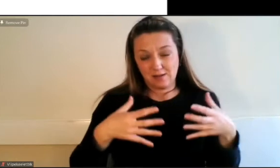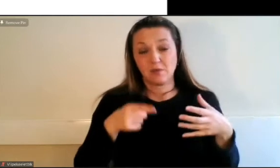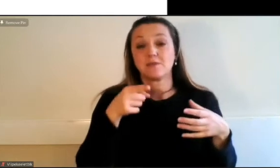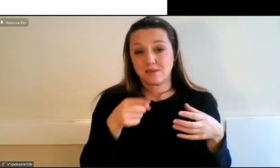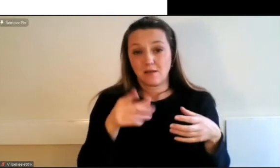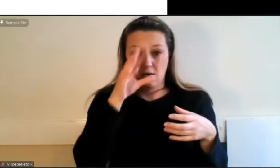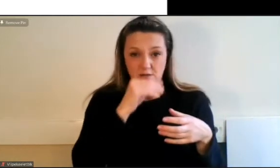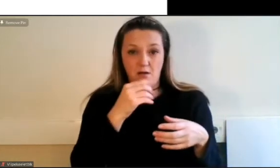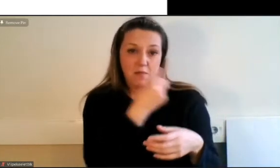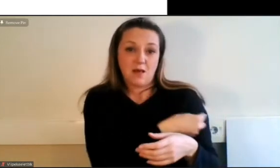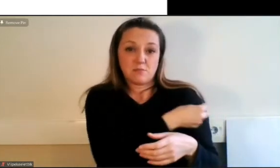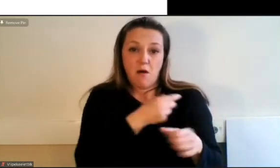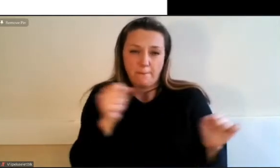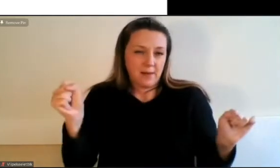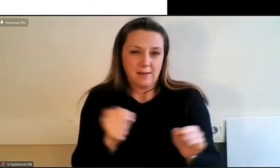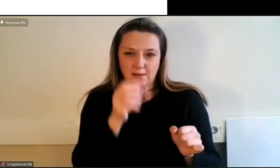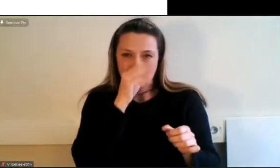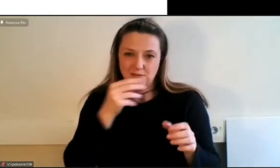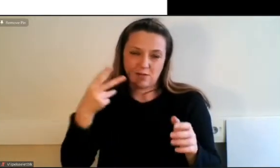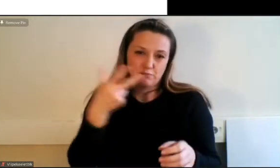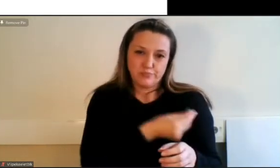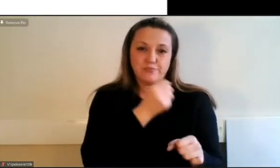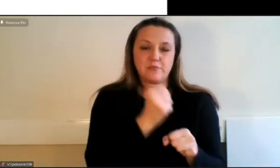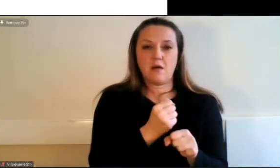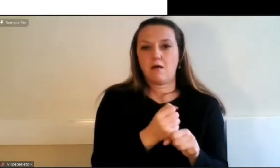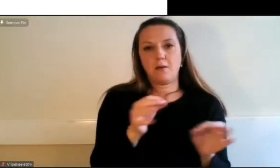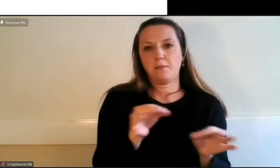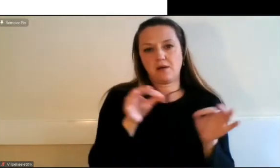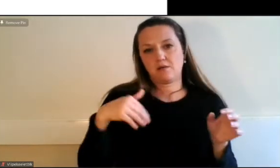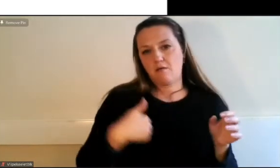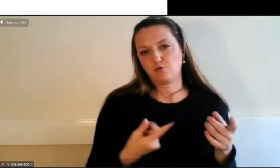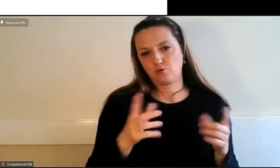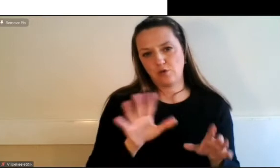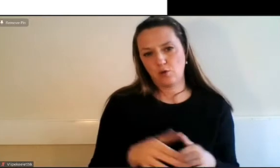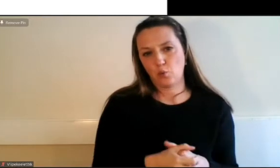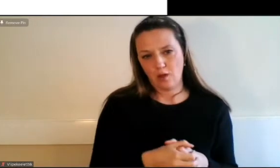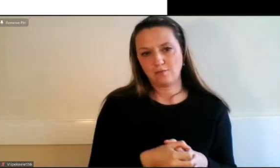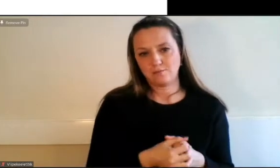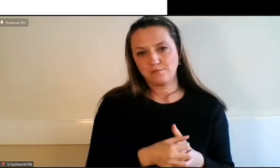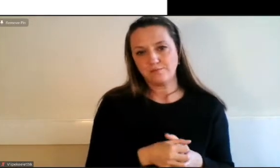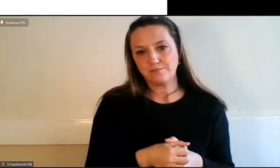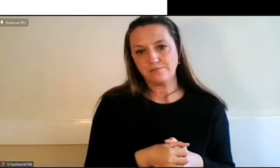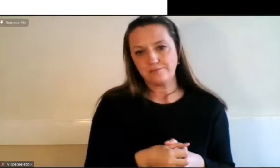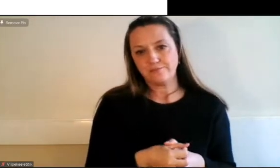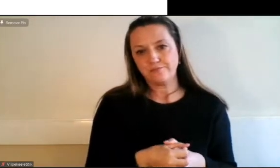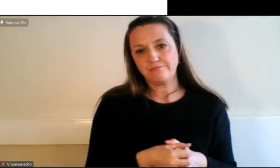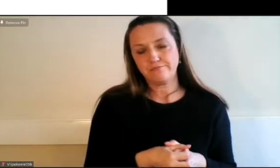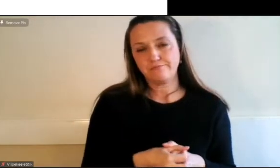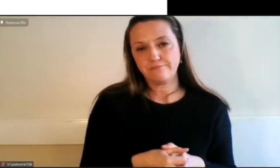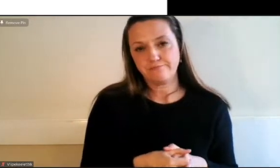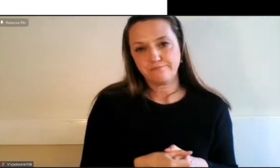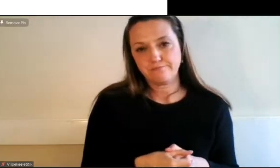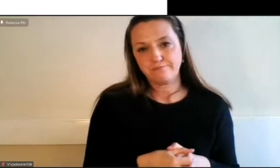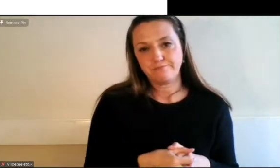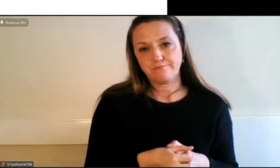noorematel inimestel rohkem kui vanemaealistel. Et vanemaealised on siin nagu 2-kordse võiduga, nad on ju